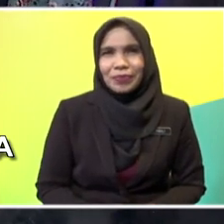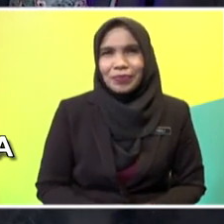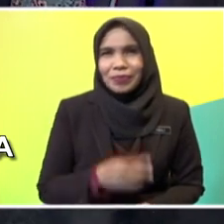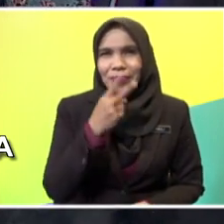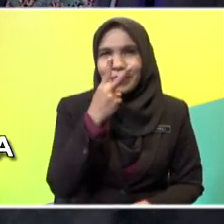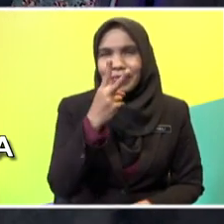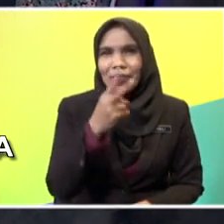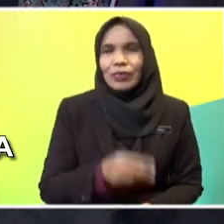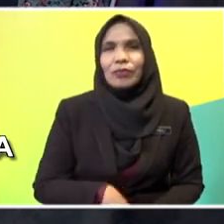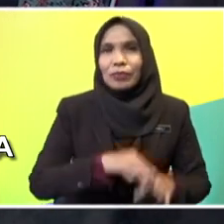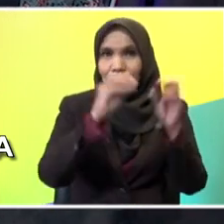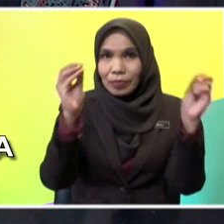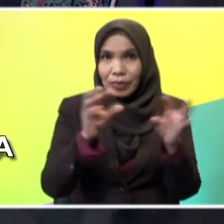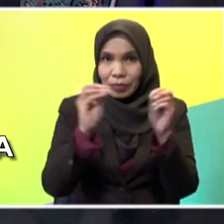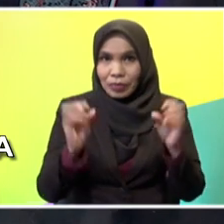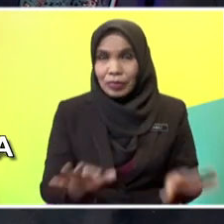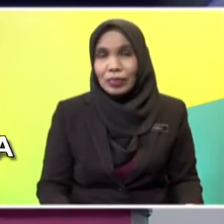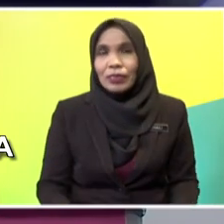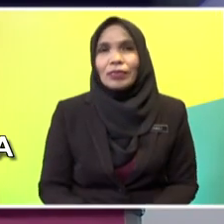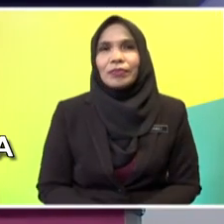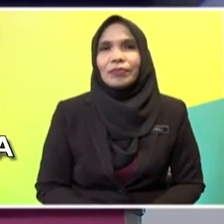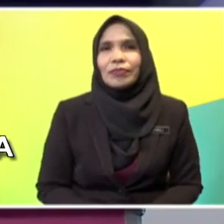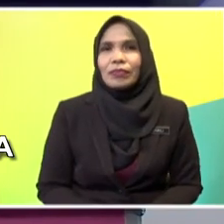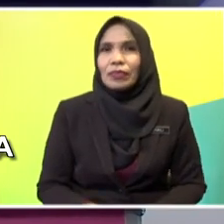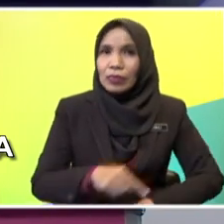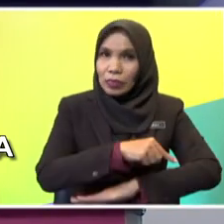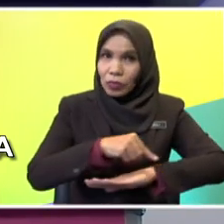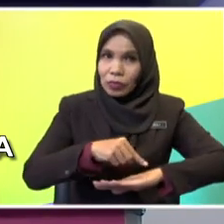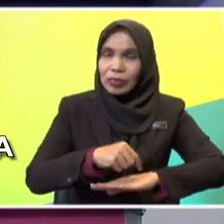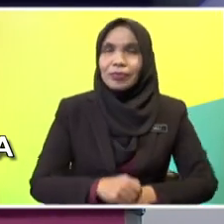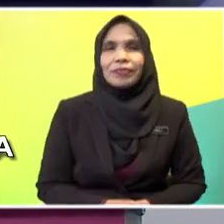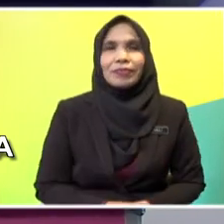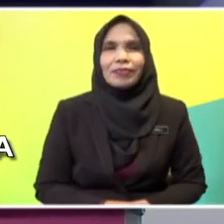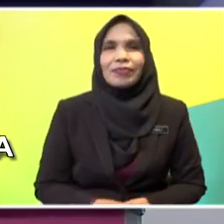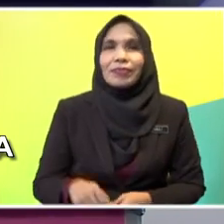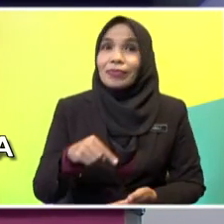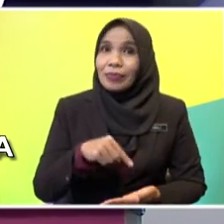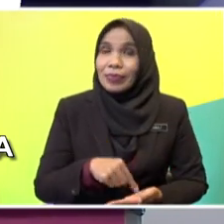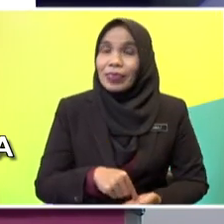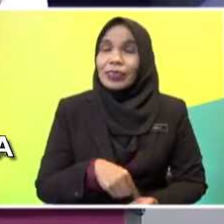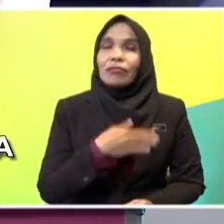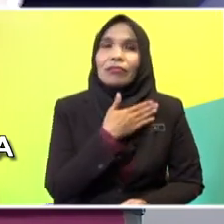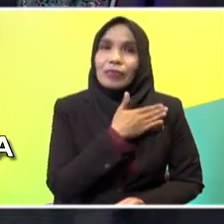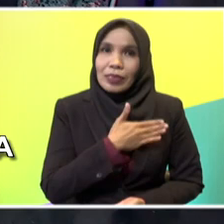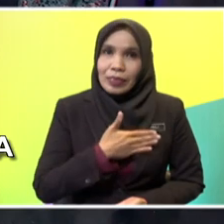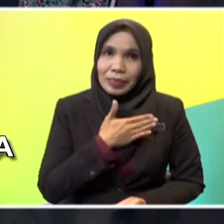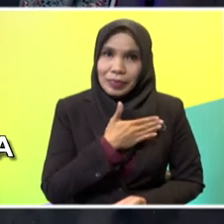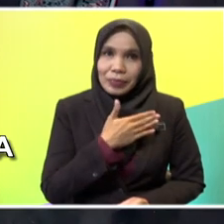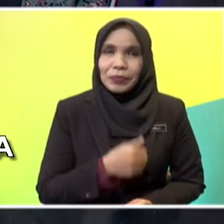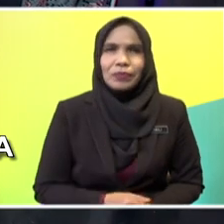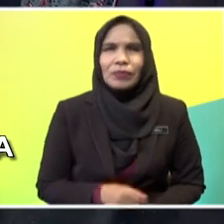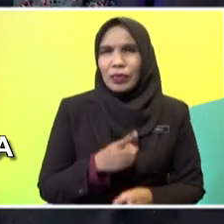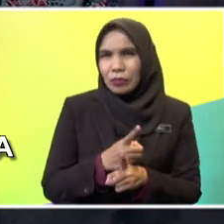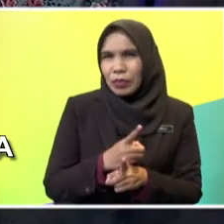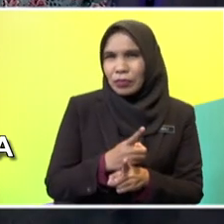Okey, kalau ikut magic ruler di dada. Betul tak Cikgu? Okey, cuba kita tengok dulu betul ke